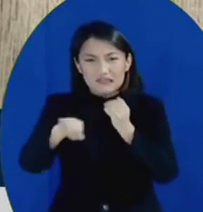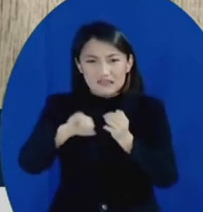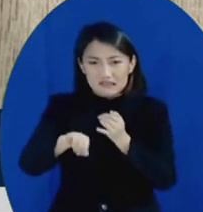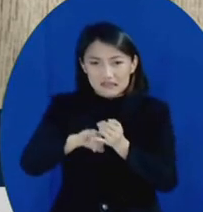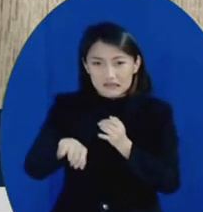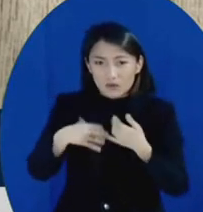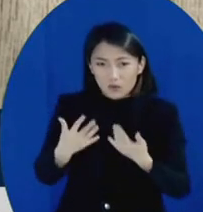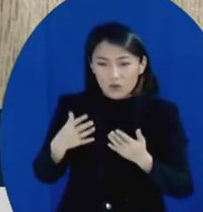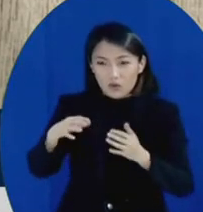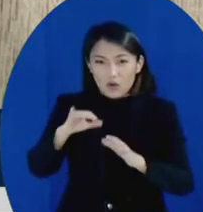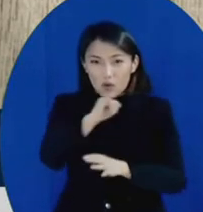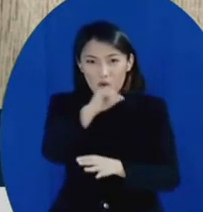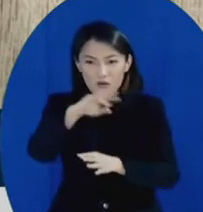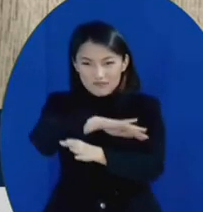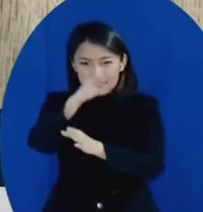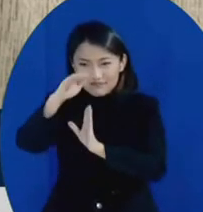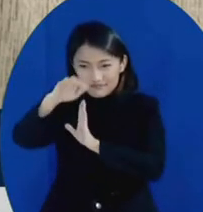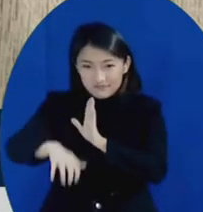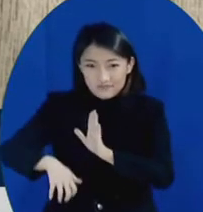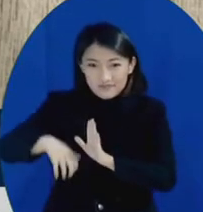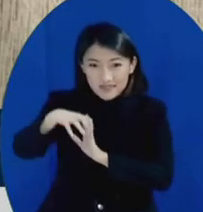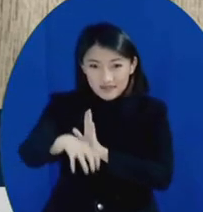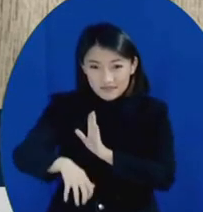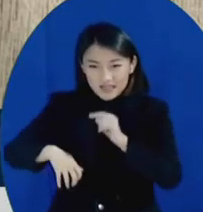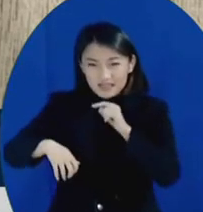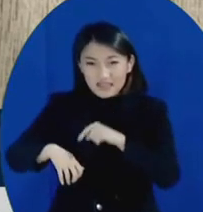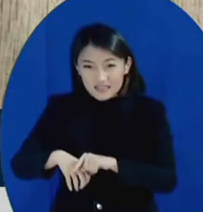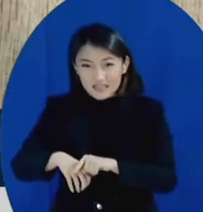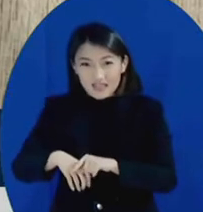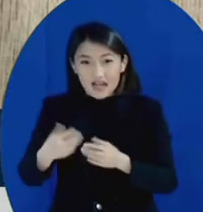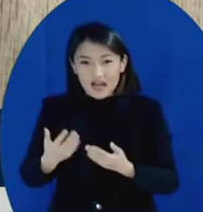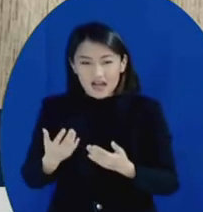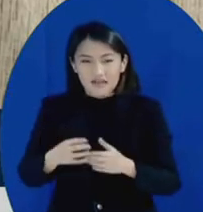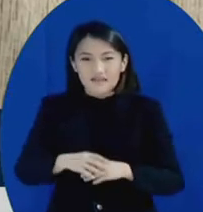энэ уулуурхаан салбар нэлээд өндөр